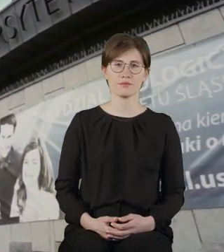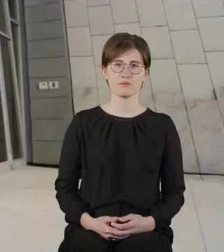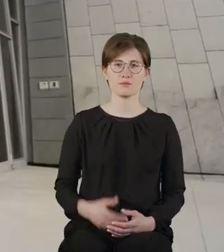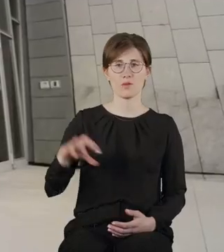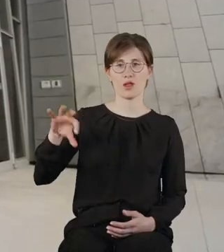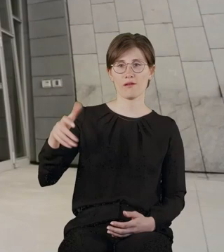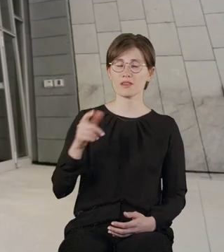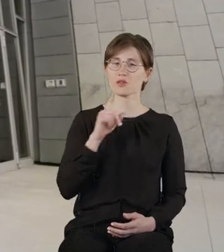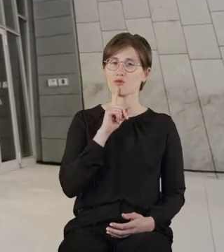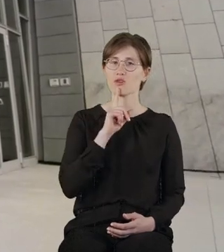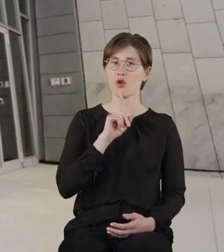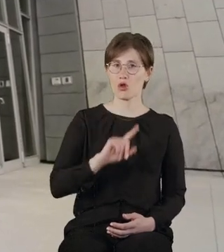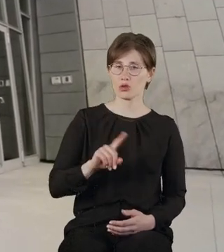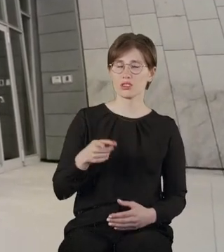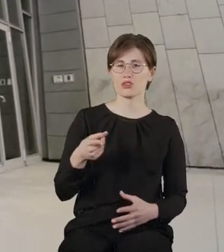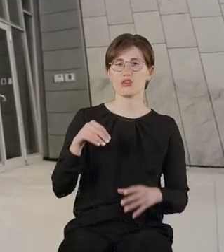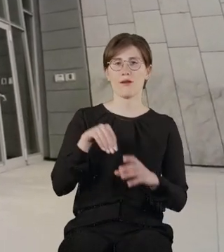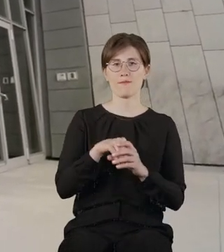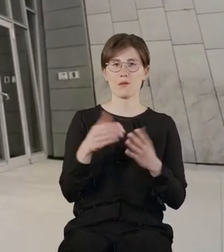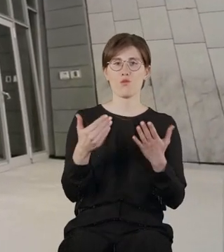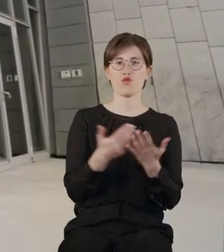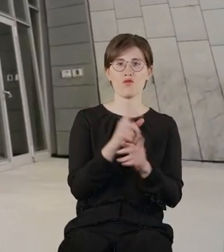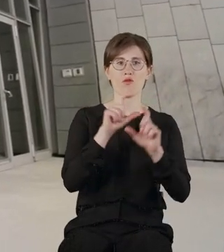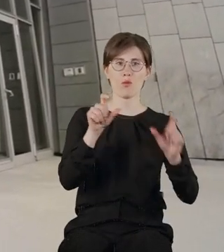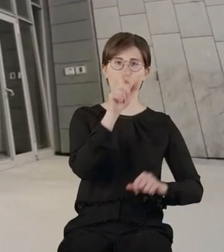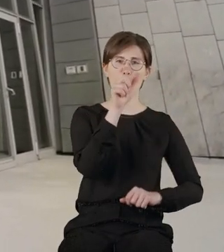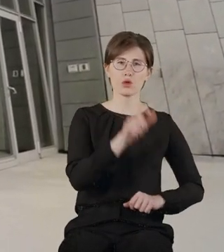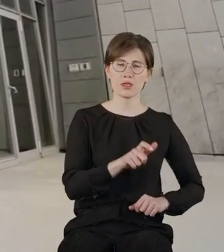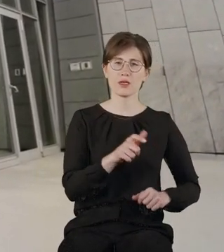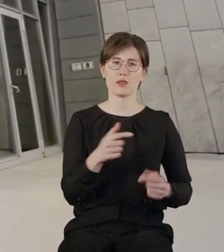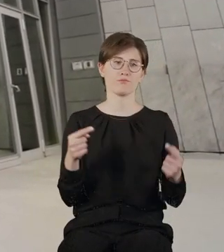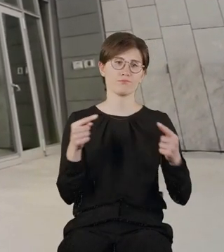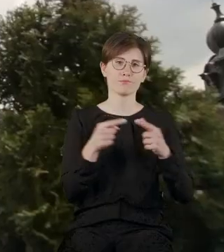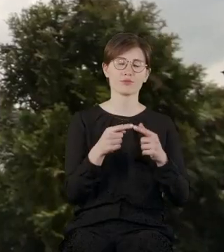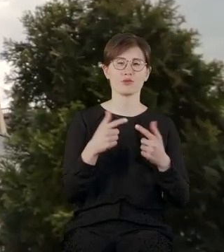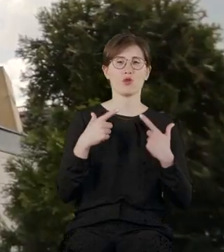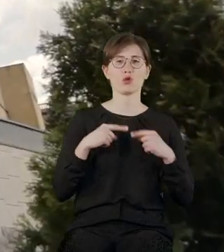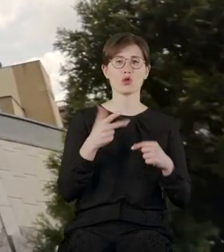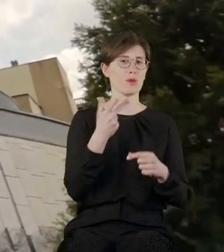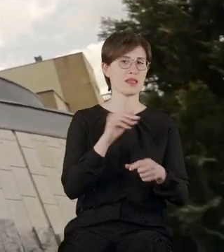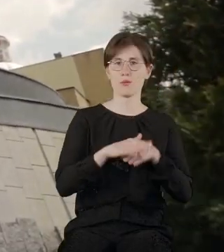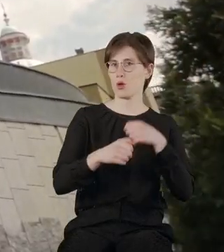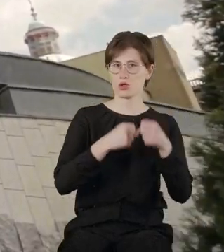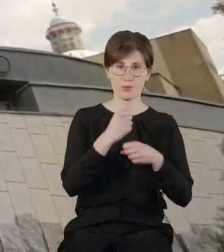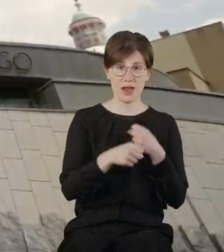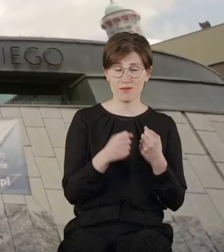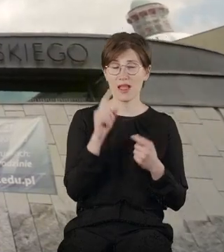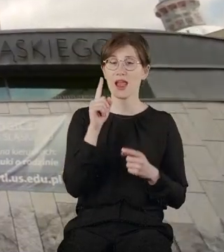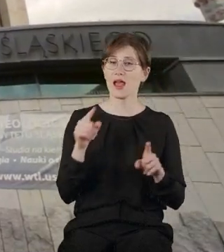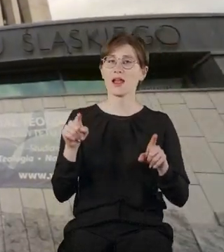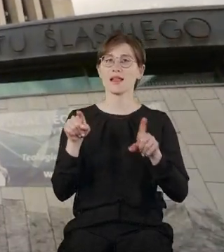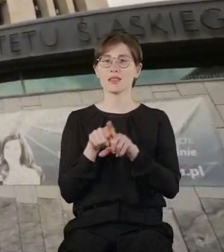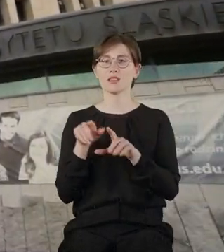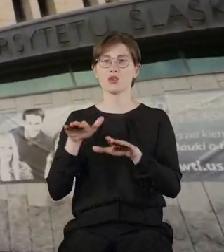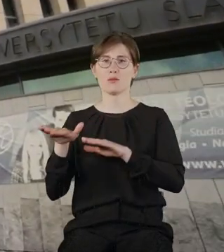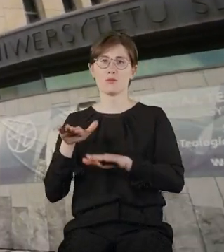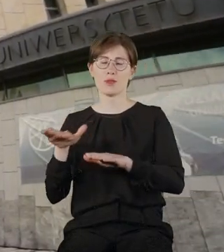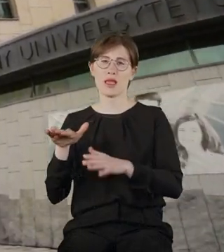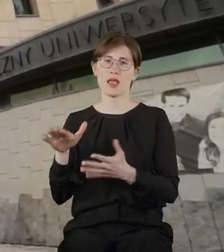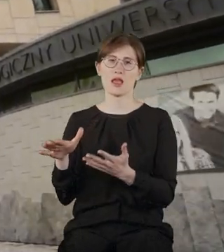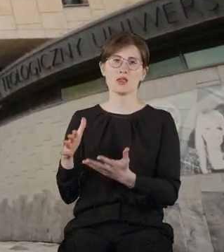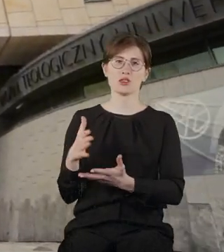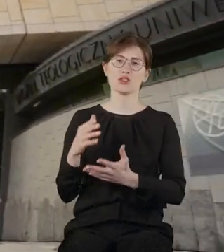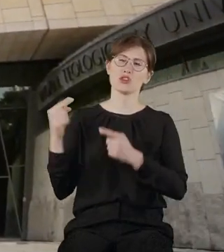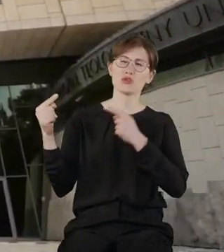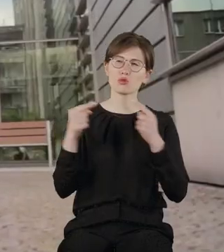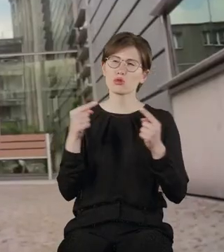Wydział teologiczny to nie tylko nowoczesny budynek dostosowany do potrzeb osób z niepełnosprawnościami, ale także miejsce